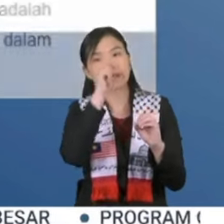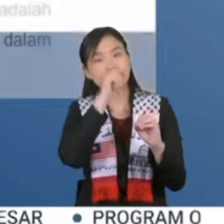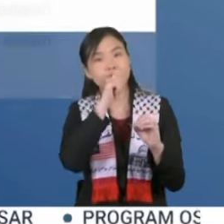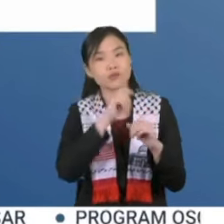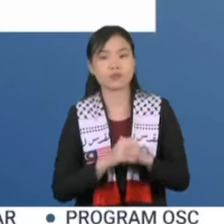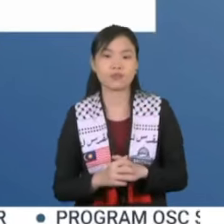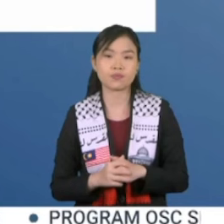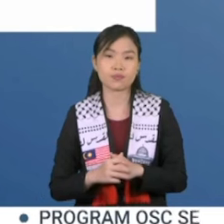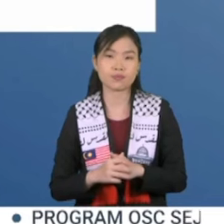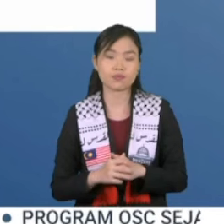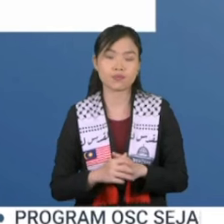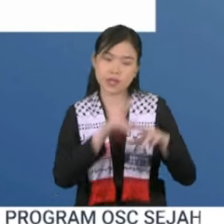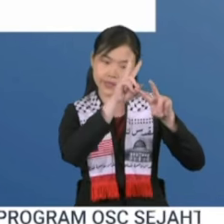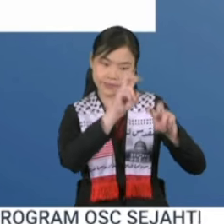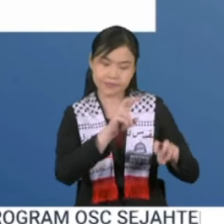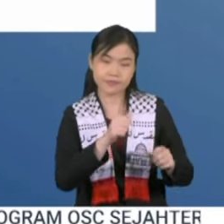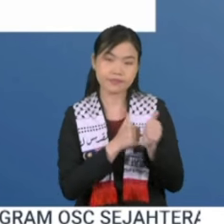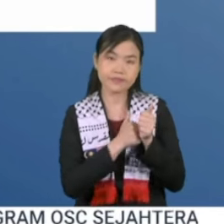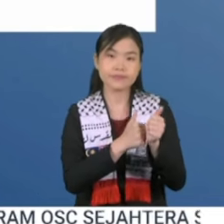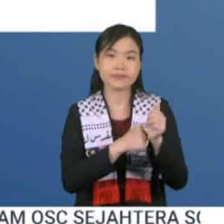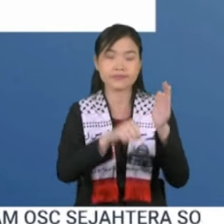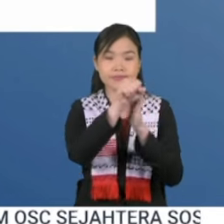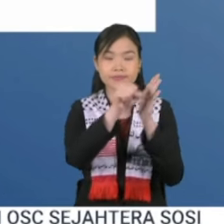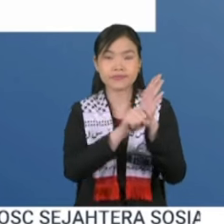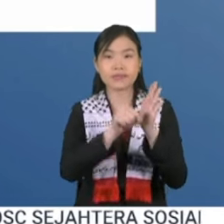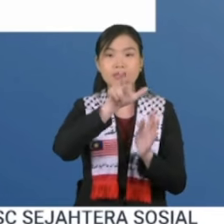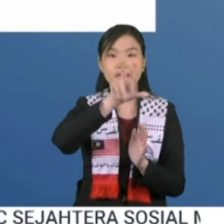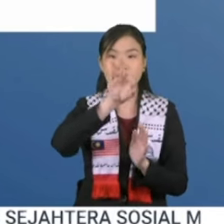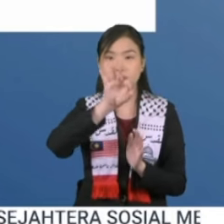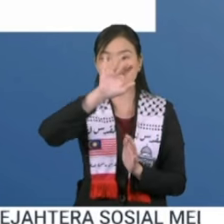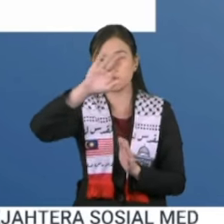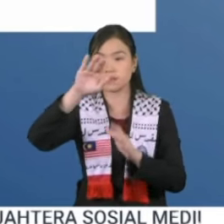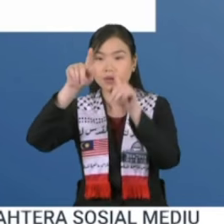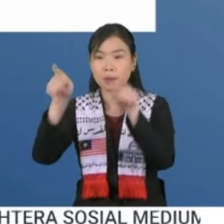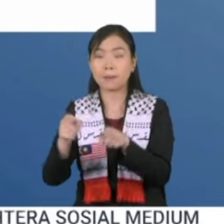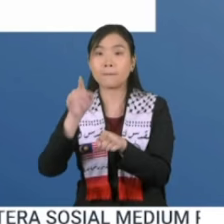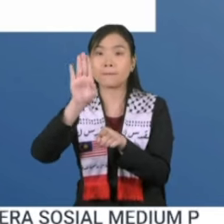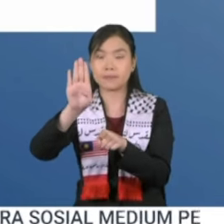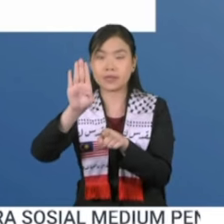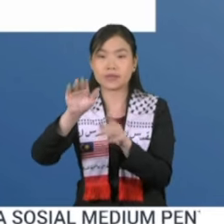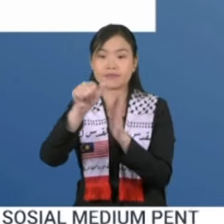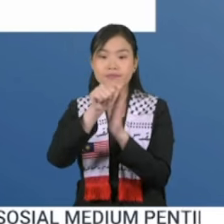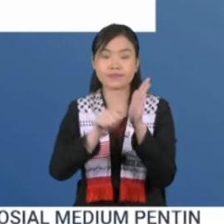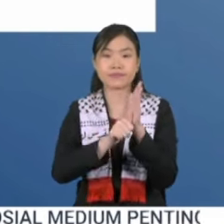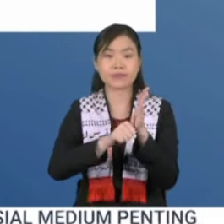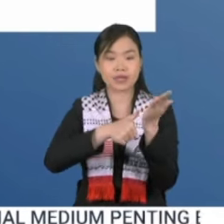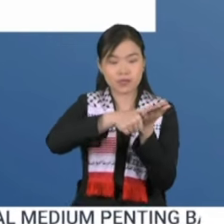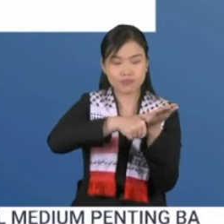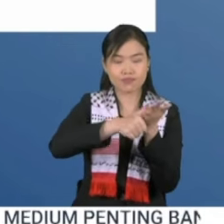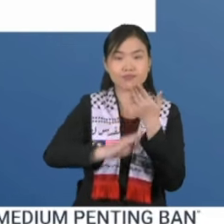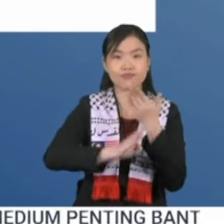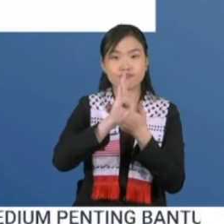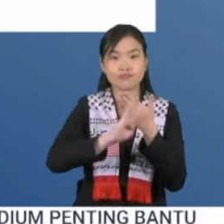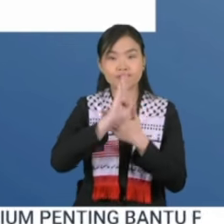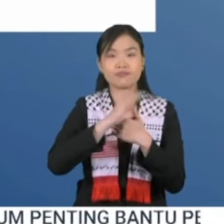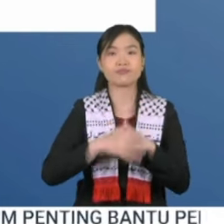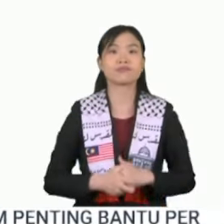perkhidmatan. Kes disiasat mengikut Seksyen 39B Akta Dadah Berbahaya 1952.